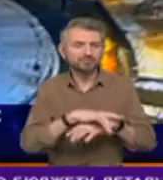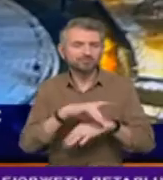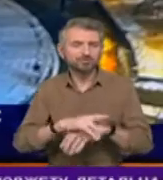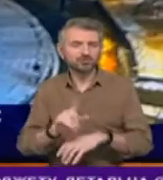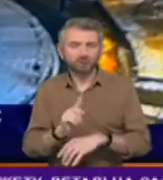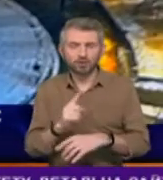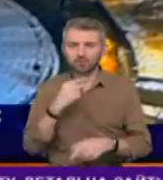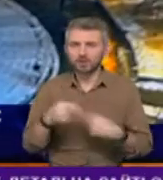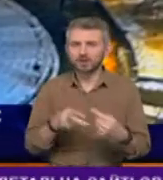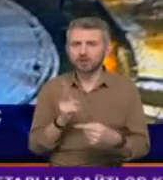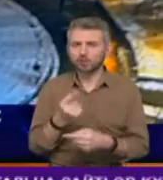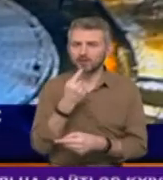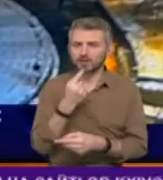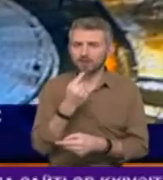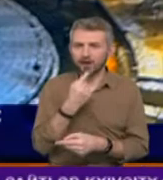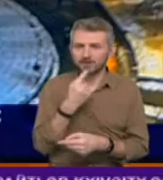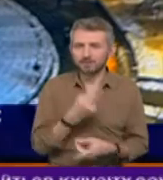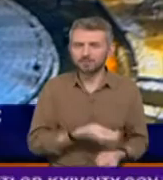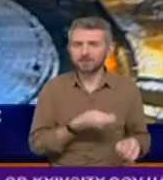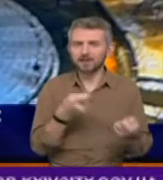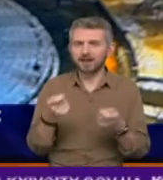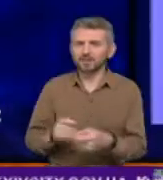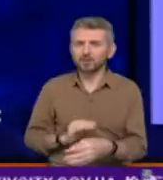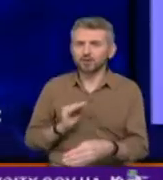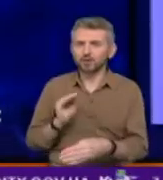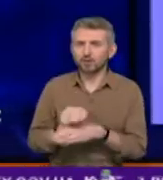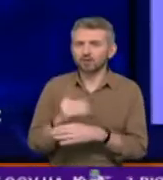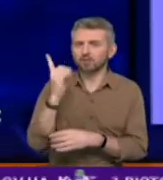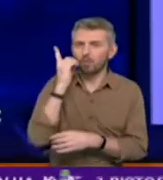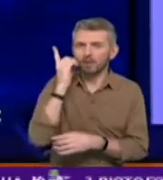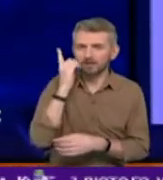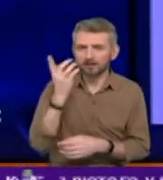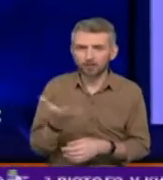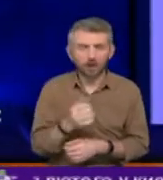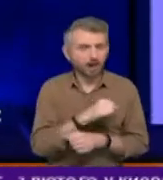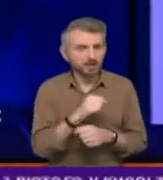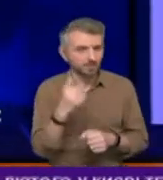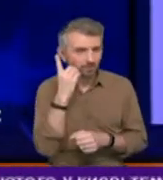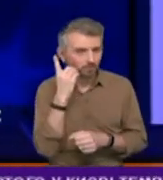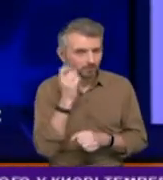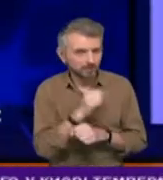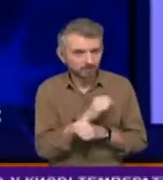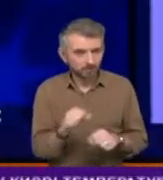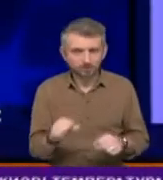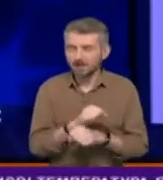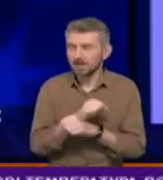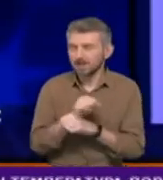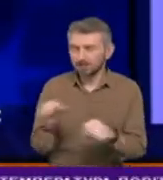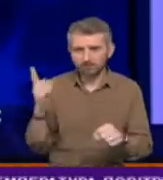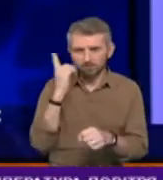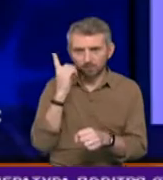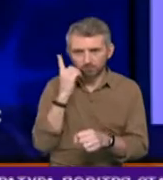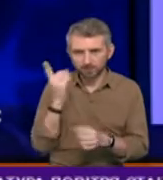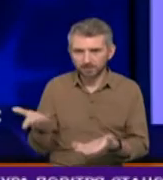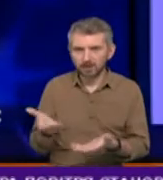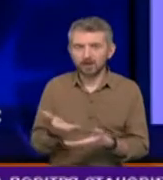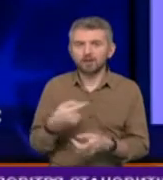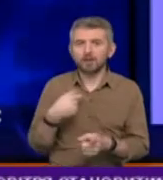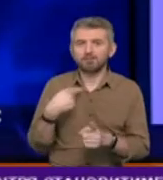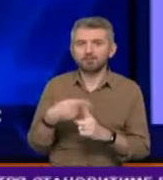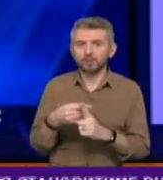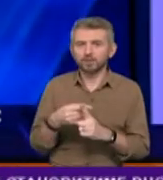одно складають українську мову. Тут хотілося б додати, що насправді зовнішнє незалежне оцінювання – це в будь-якому разі ситуація стресу.